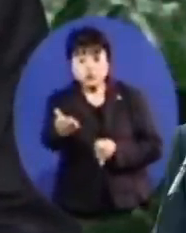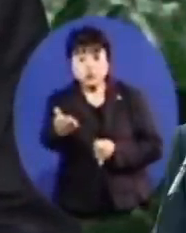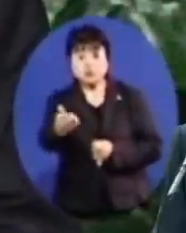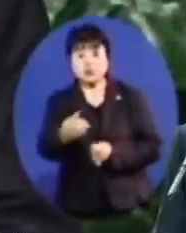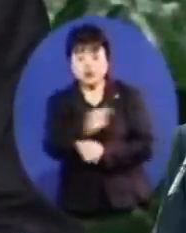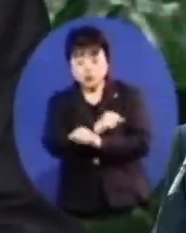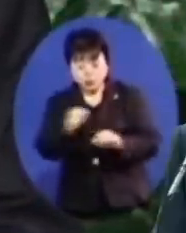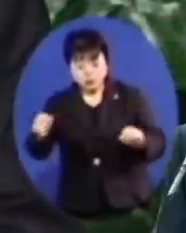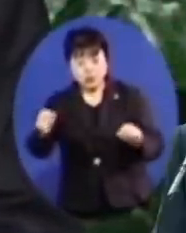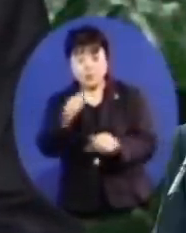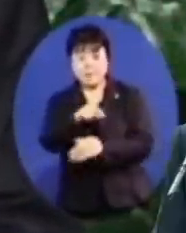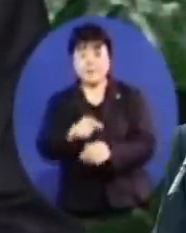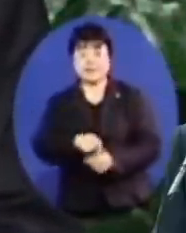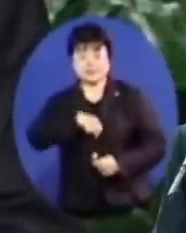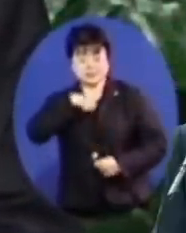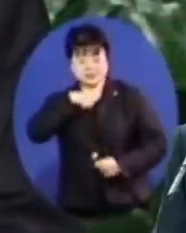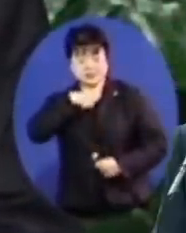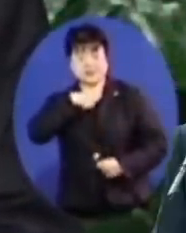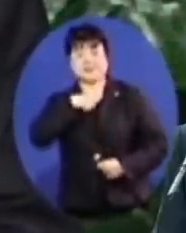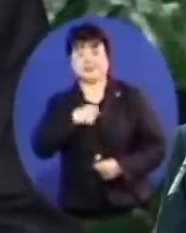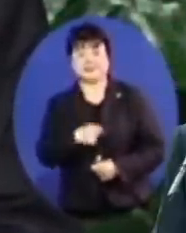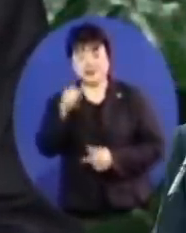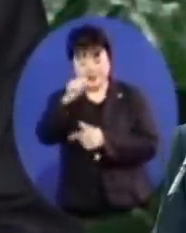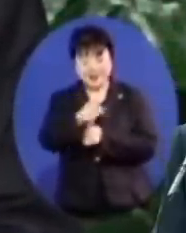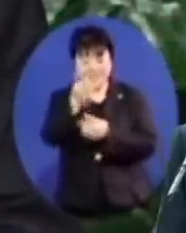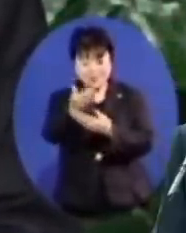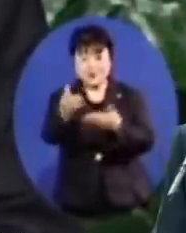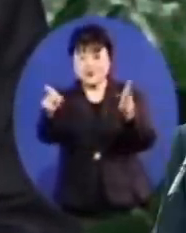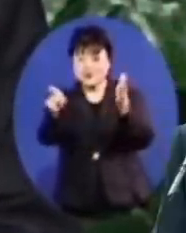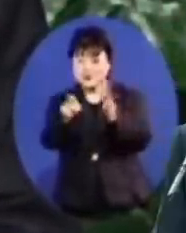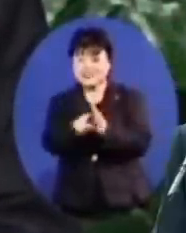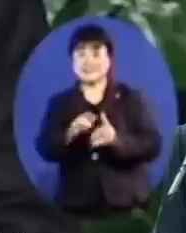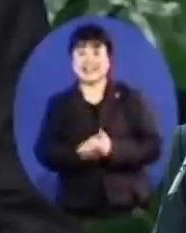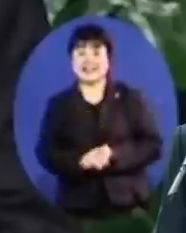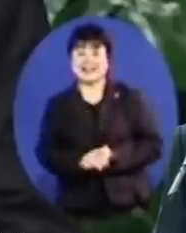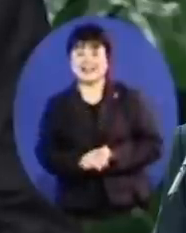용서와 마음의 의의를 허락해 주시는 것입니다.